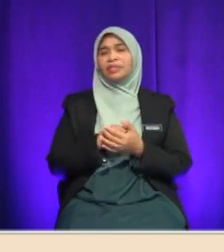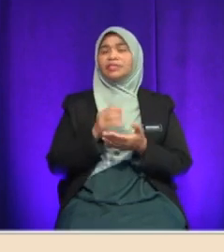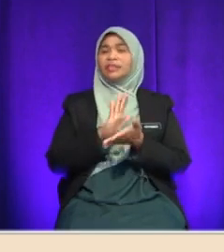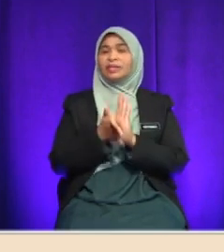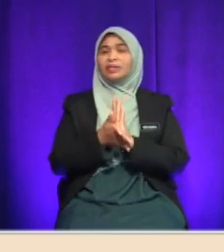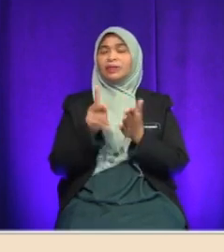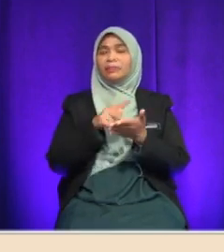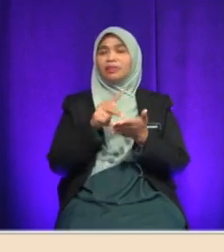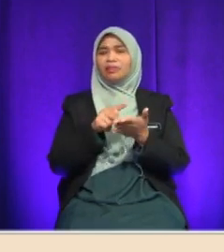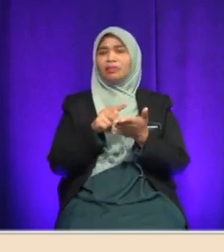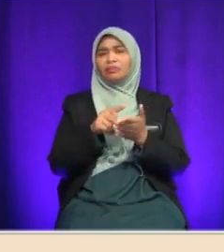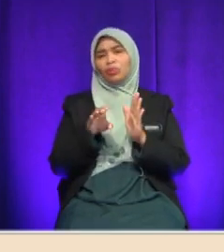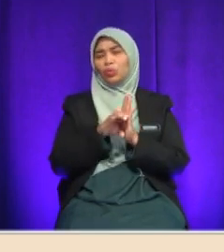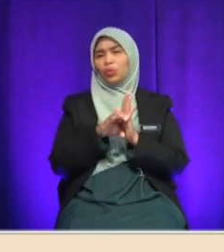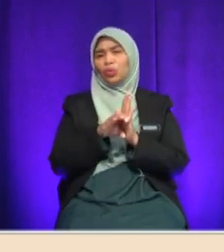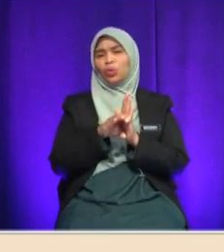adalah